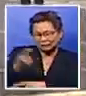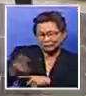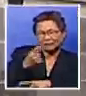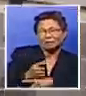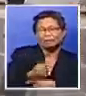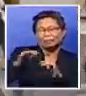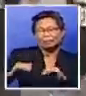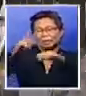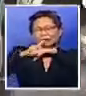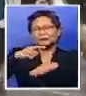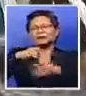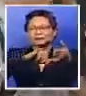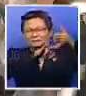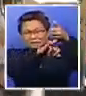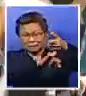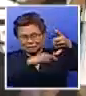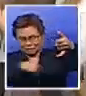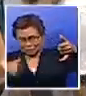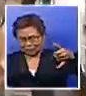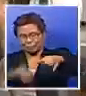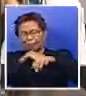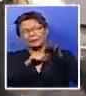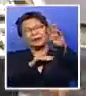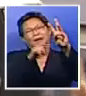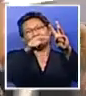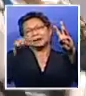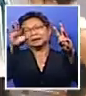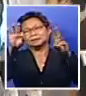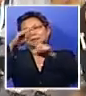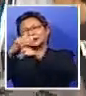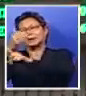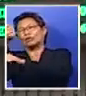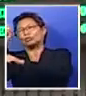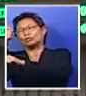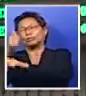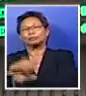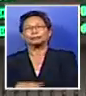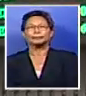peringkat seterusnya di Shanghai, China pada 6 hingga 9 Oktober.